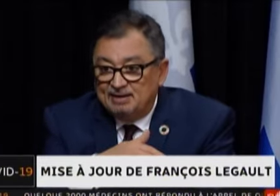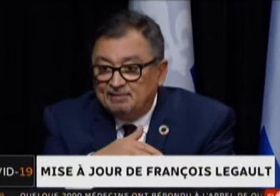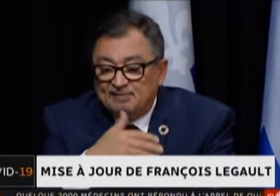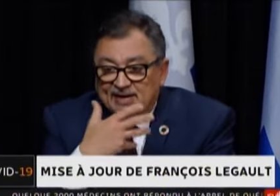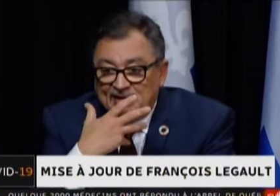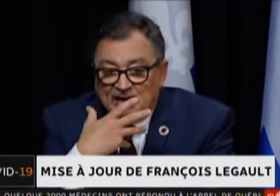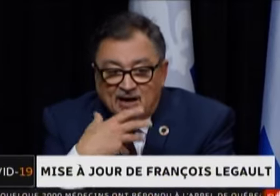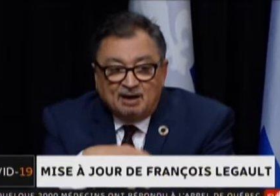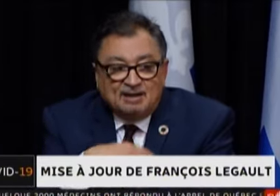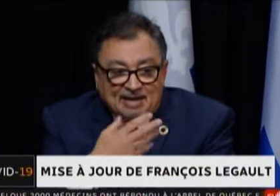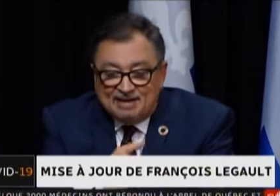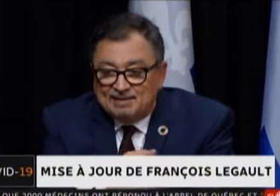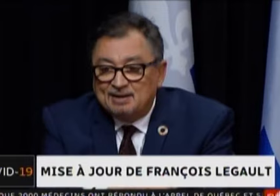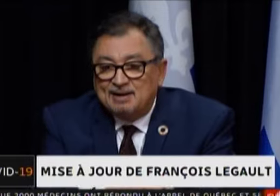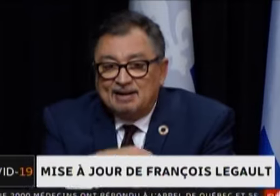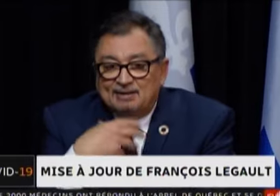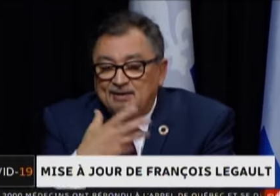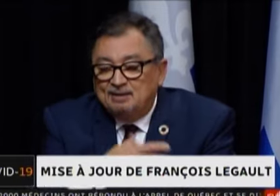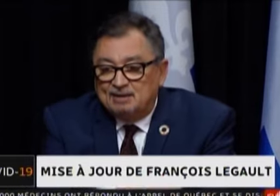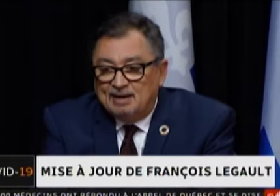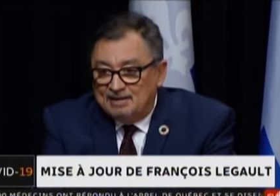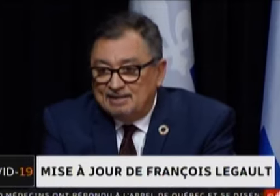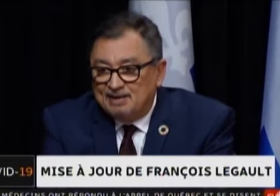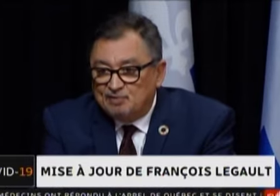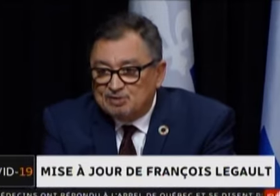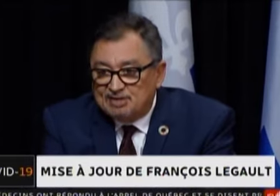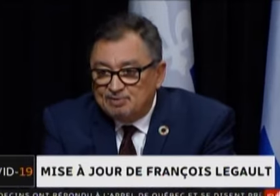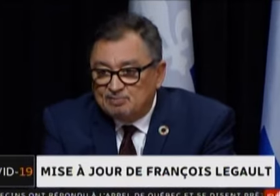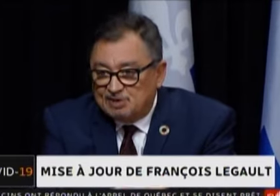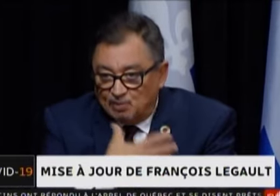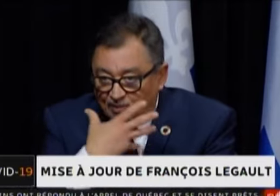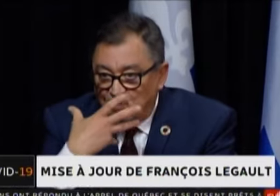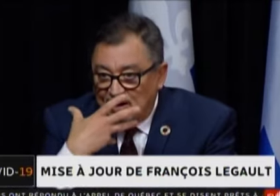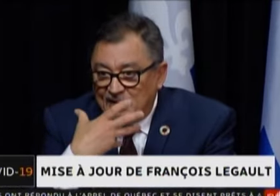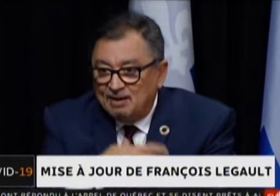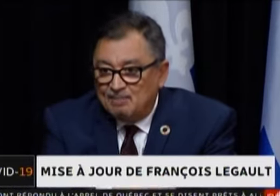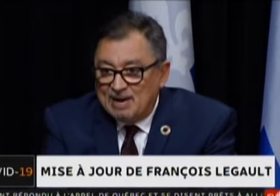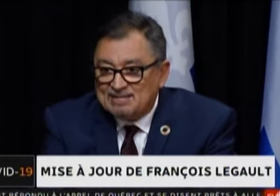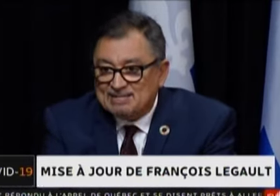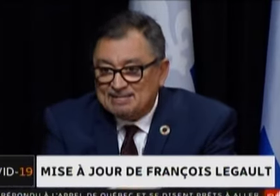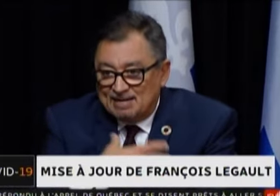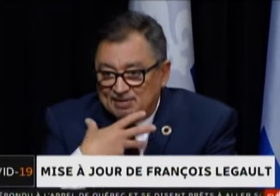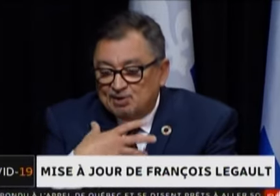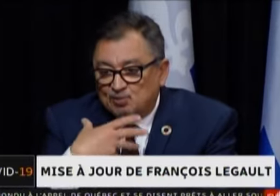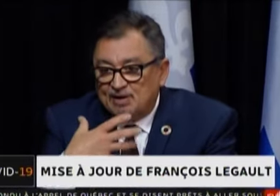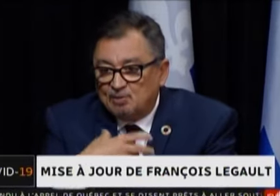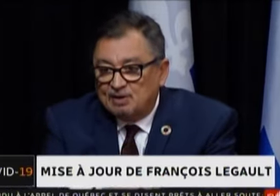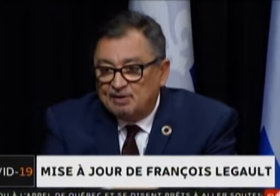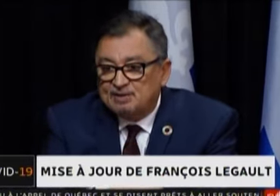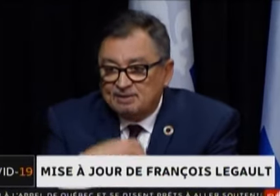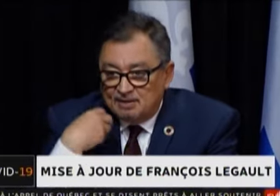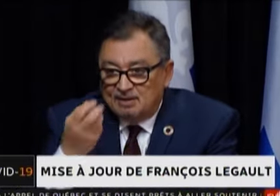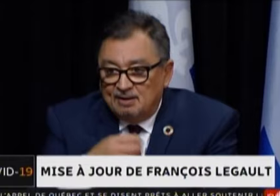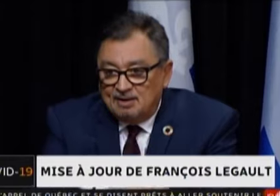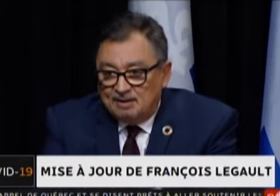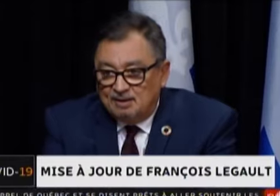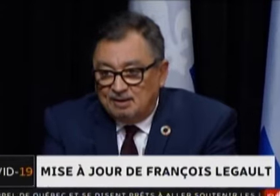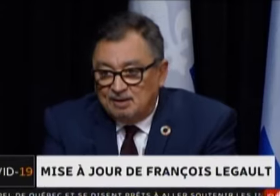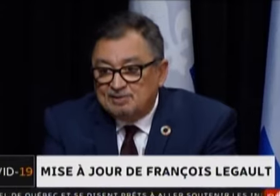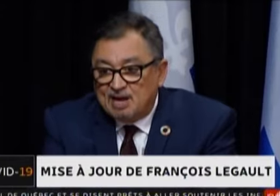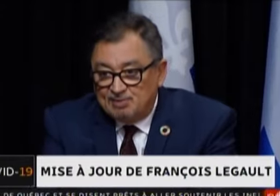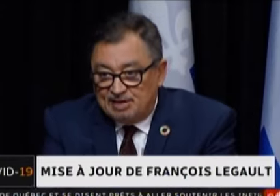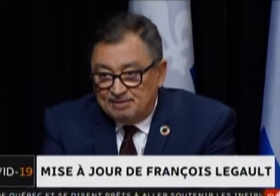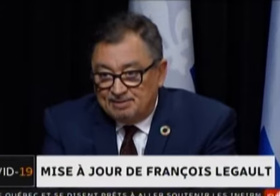Ils vont être testés s'ils ont un historique d'avoir été exposés. Mais s'ils n'ont pas de symptômes, ils vont de toute façon porter des